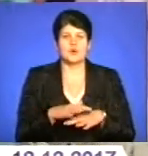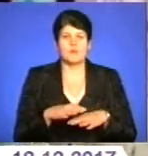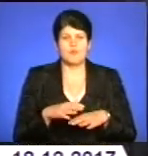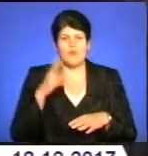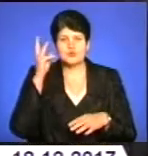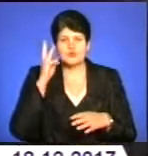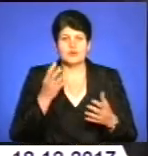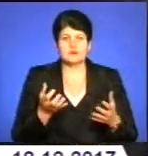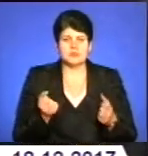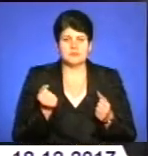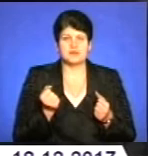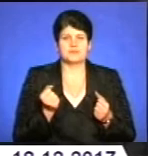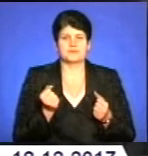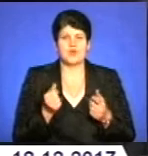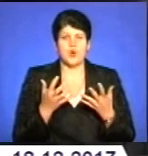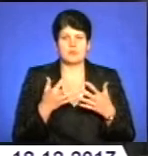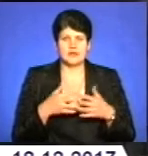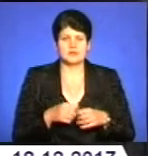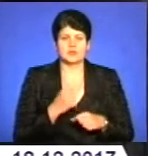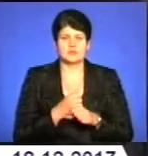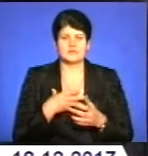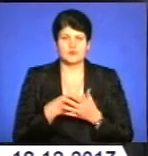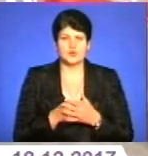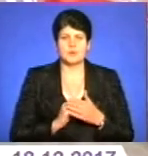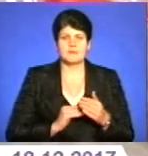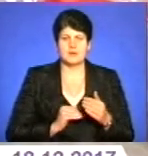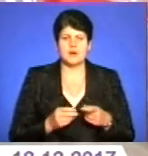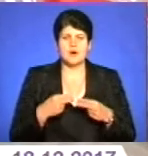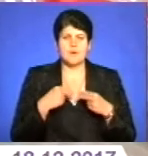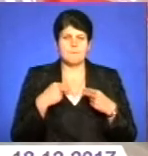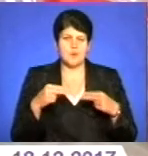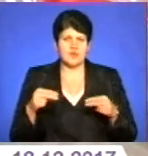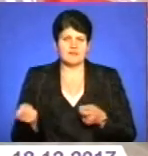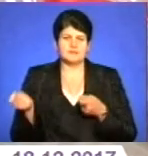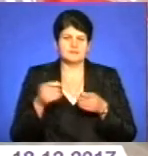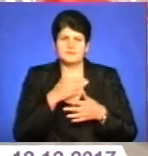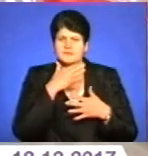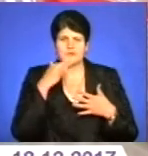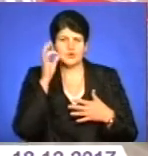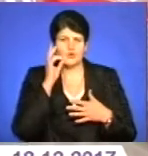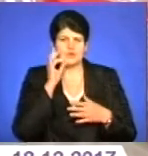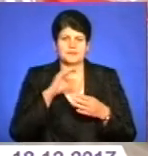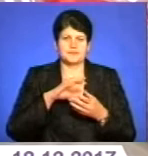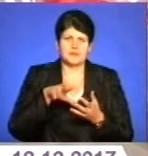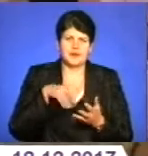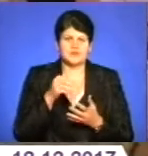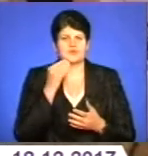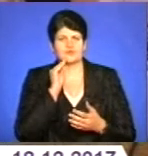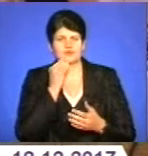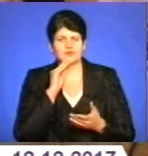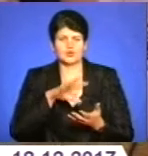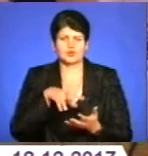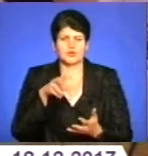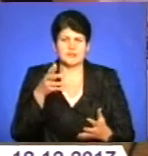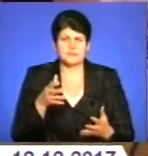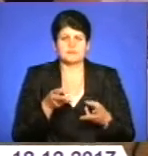одержала обладнання для втілення і розвитку власного бізнесу. Продавати привезла багато смаколиків – різноманітні тістечка, печиво й торти. Свої